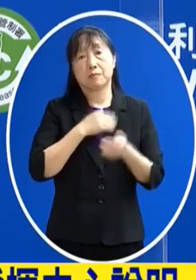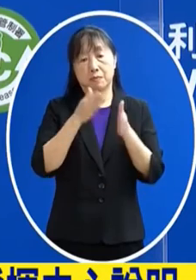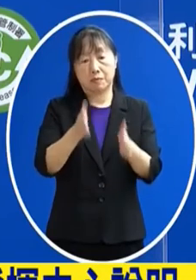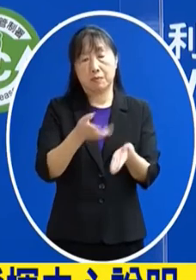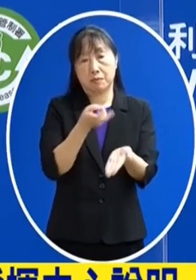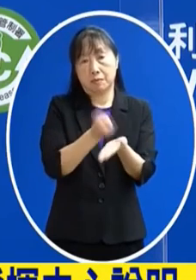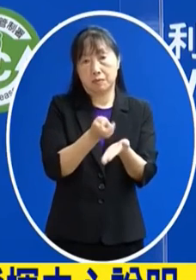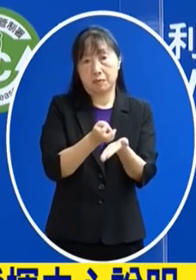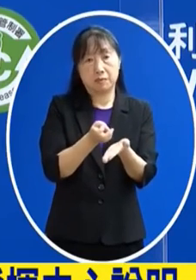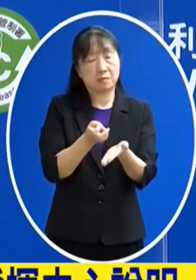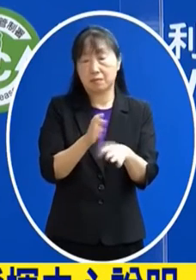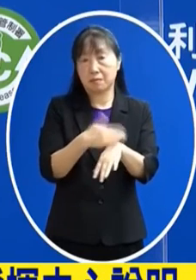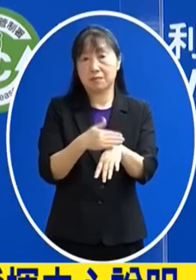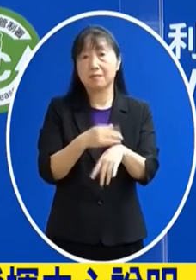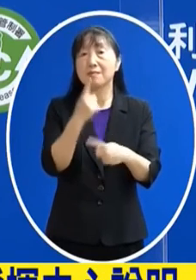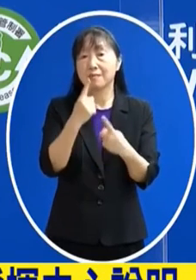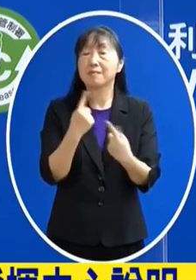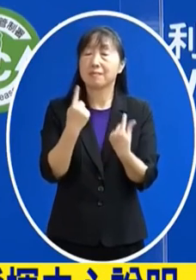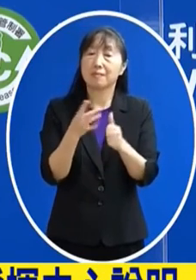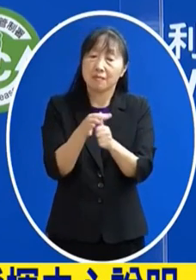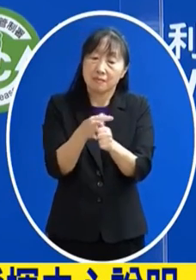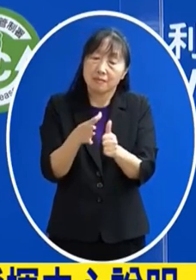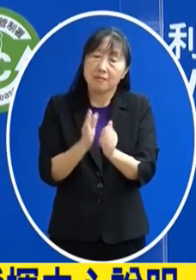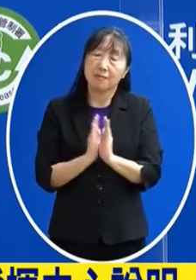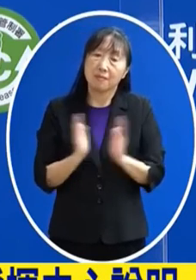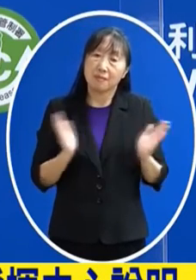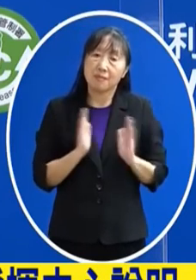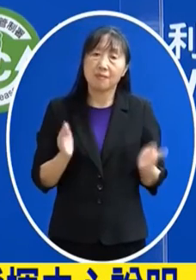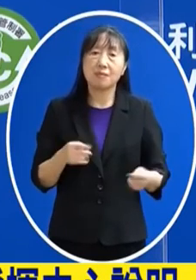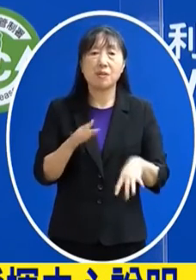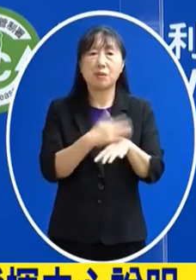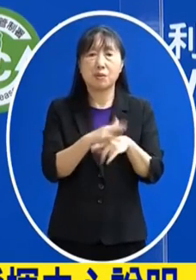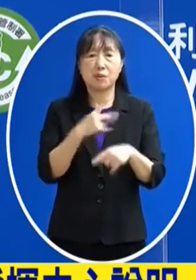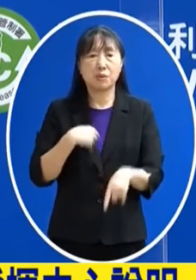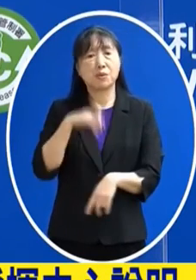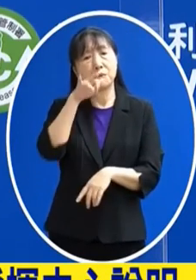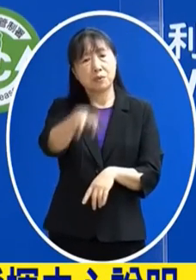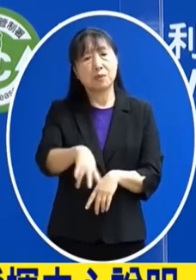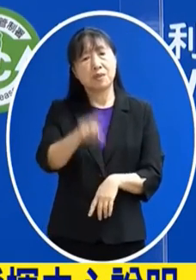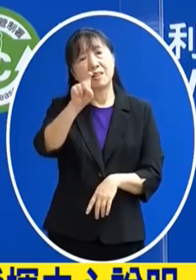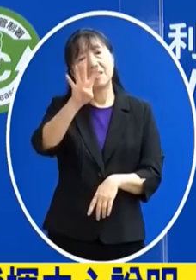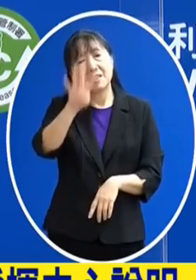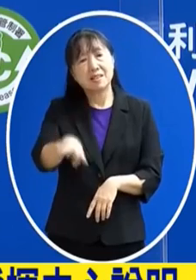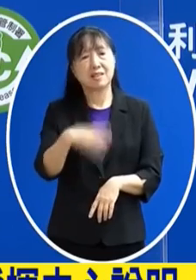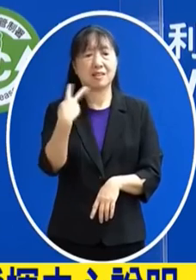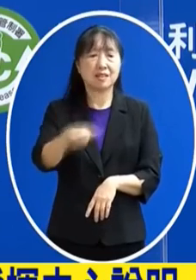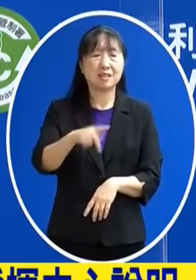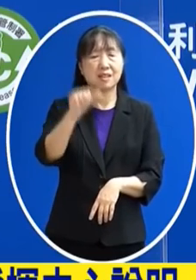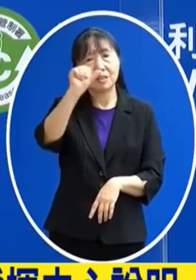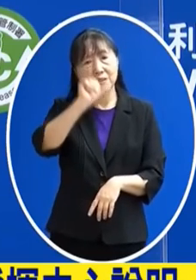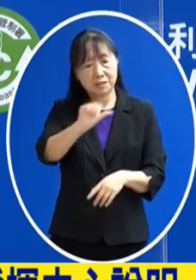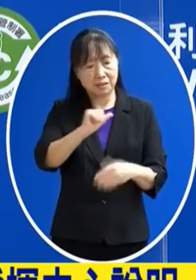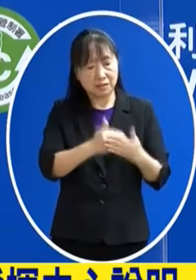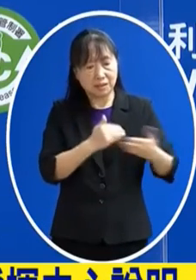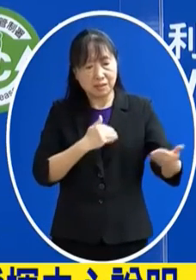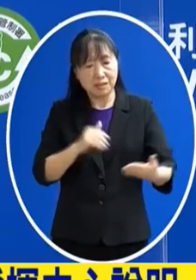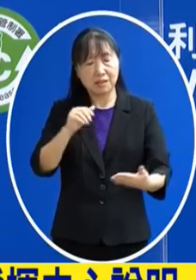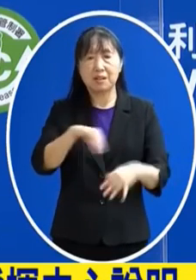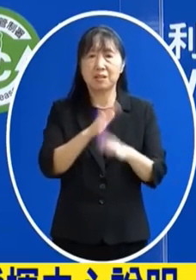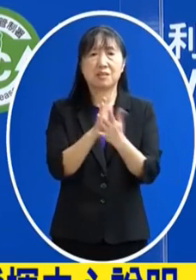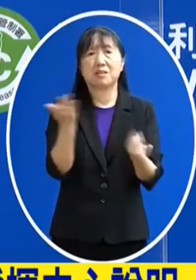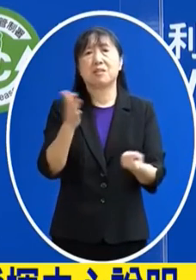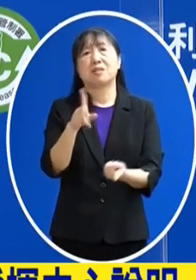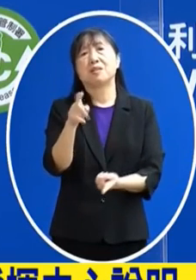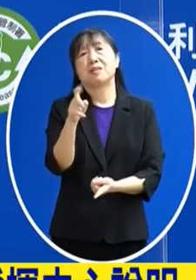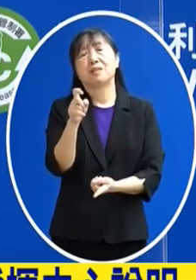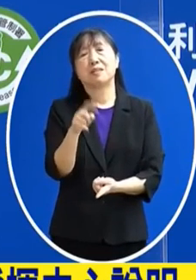规定了哈。如果要在这边要关五天，那边要关十四天，那这个泡泡根本就不可行嘛哈。空有泡泡